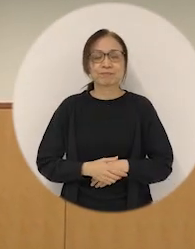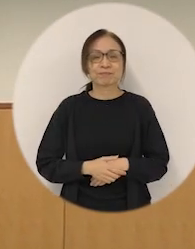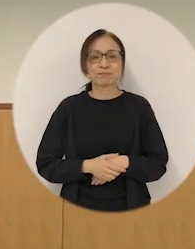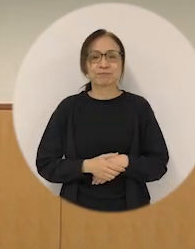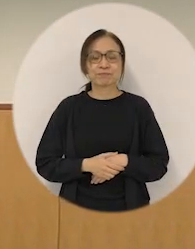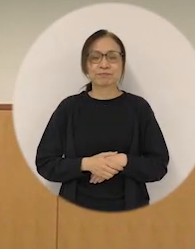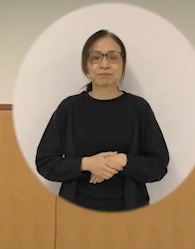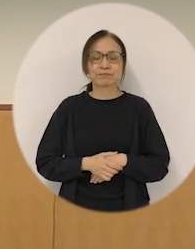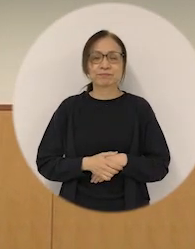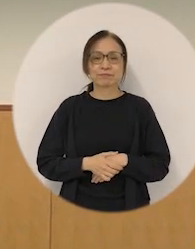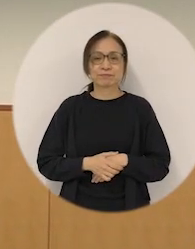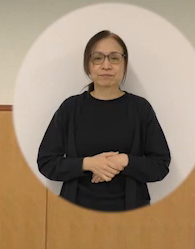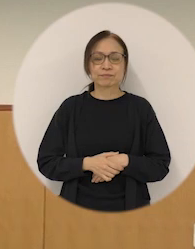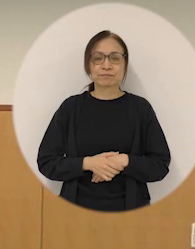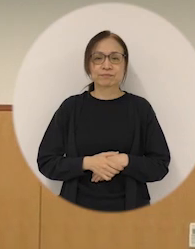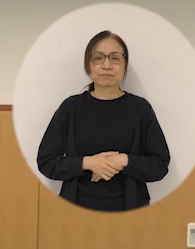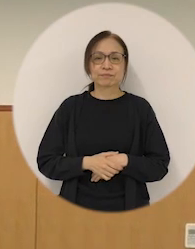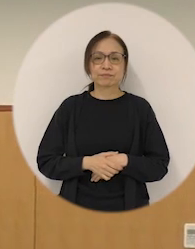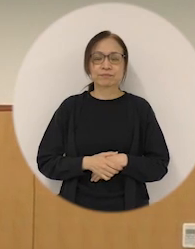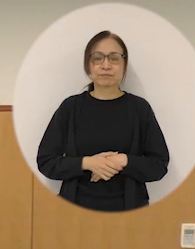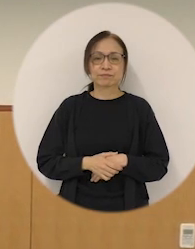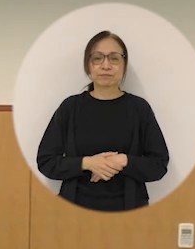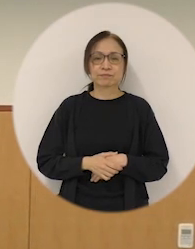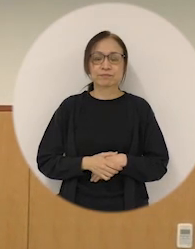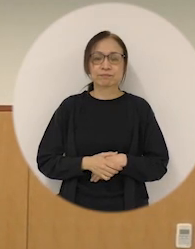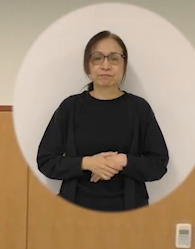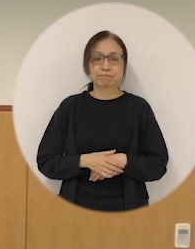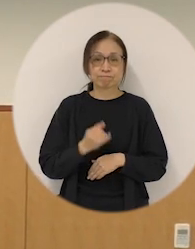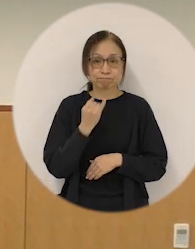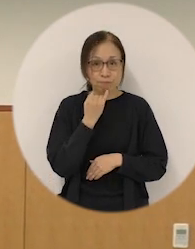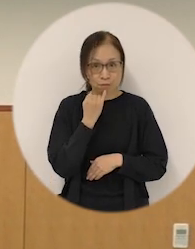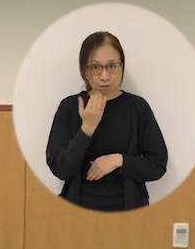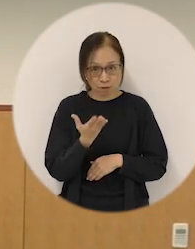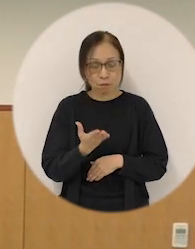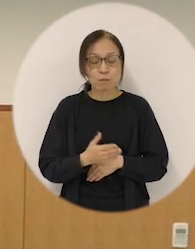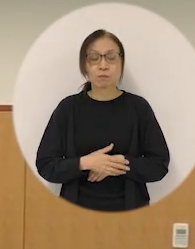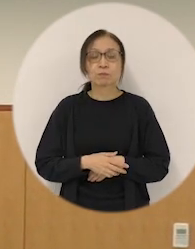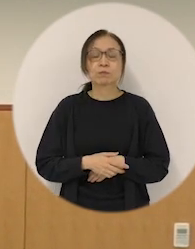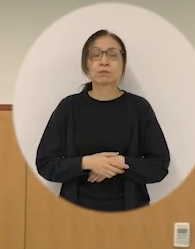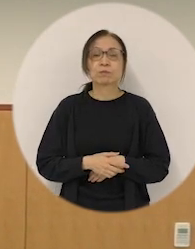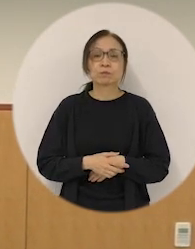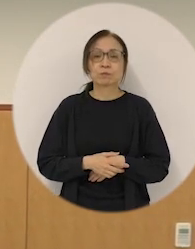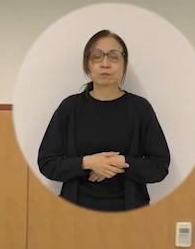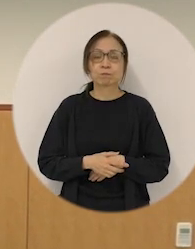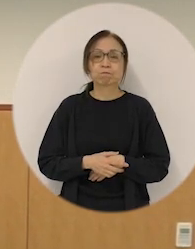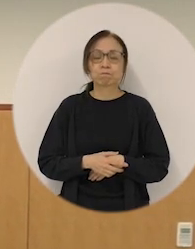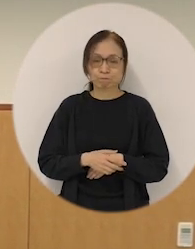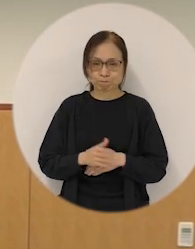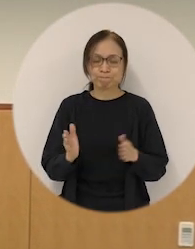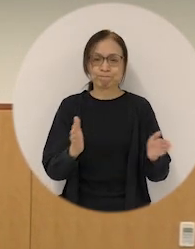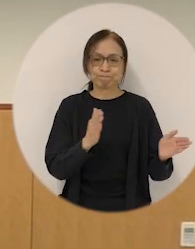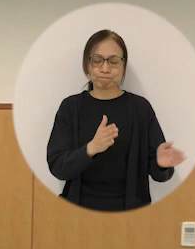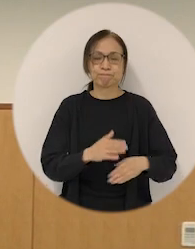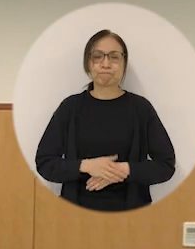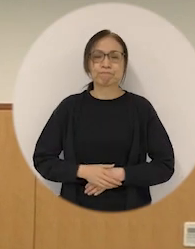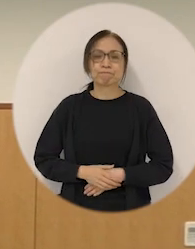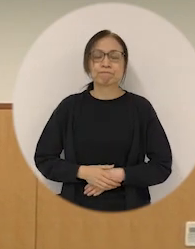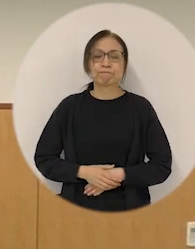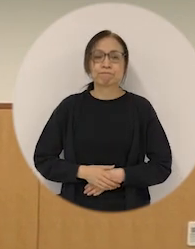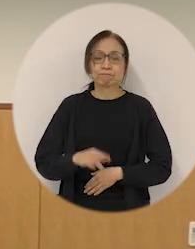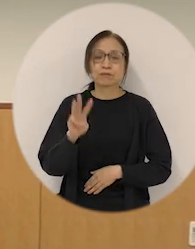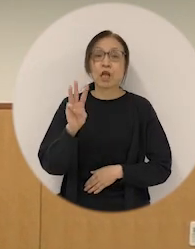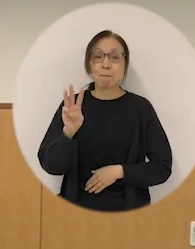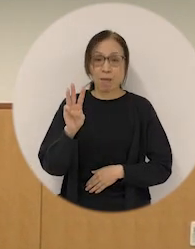よろしいでしょうか。 それでは続きまして3